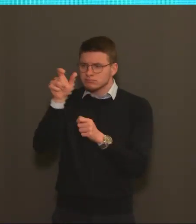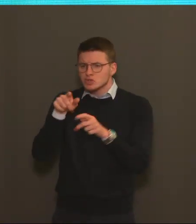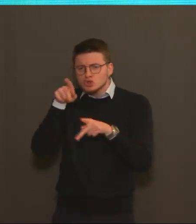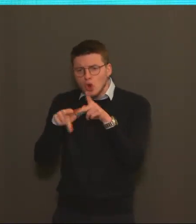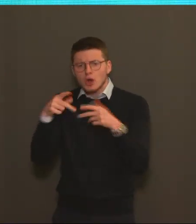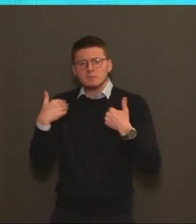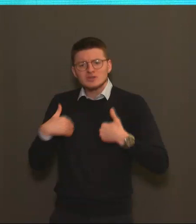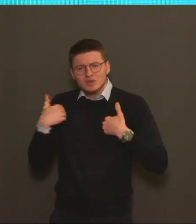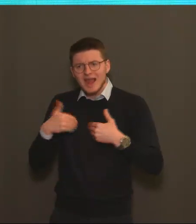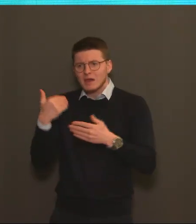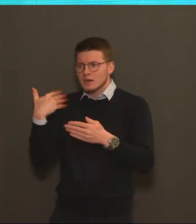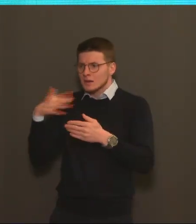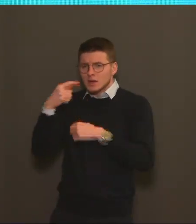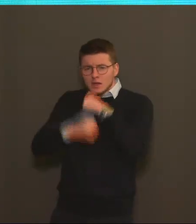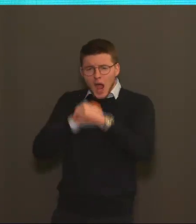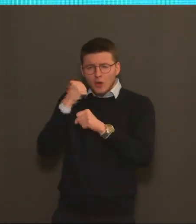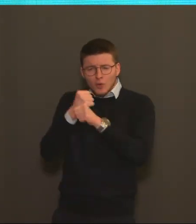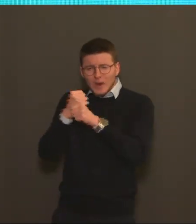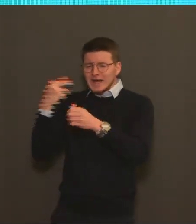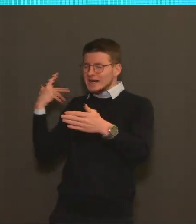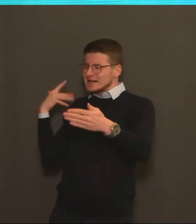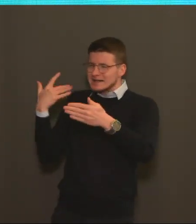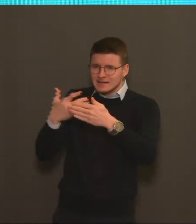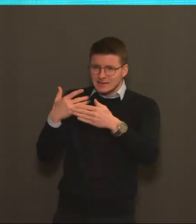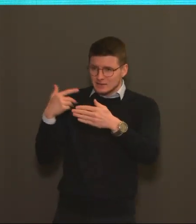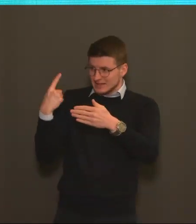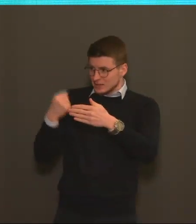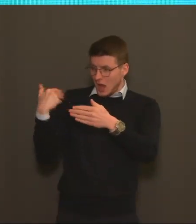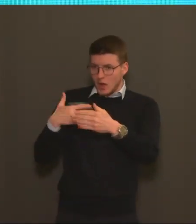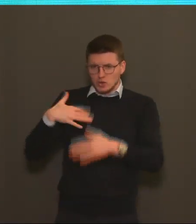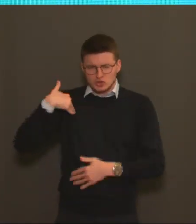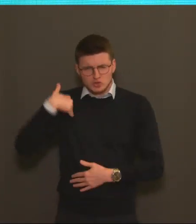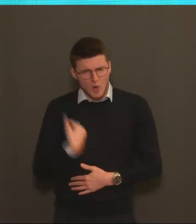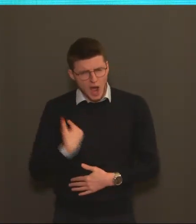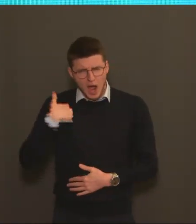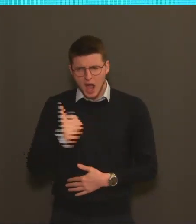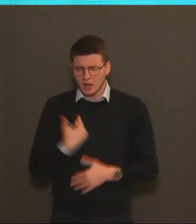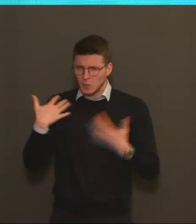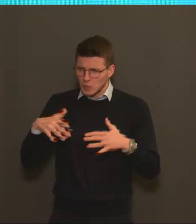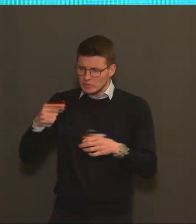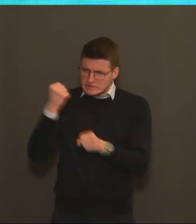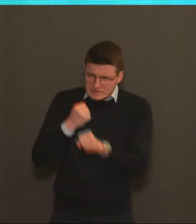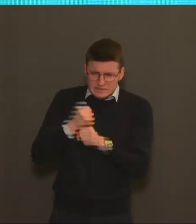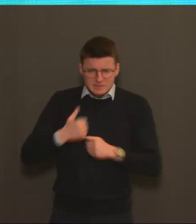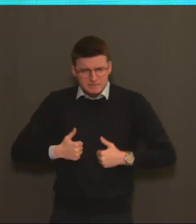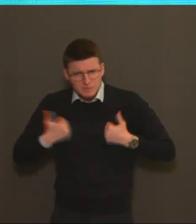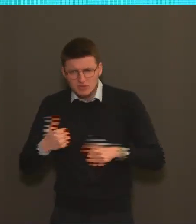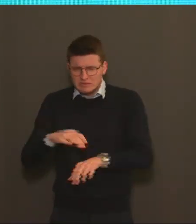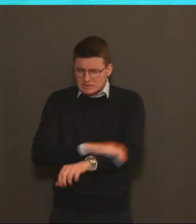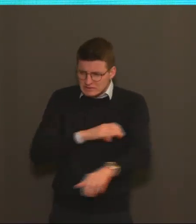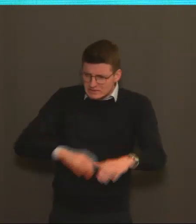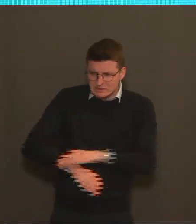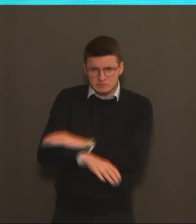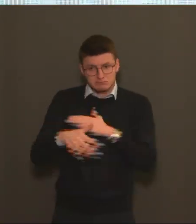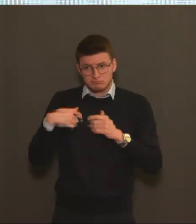Dit was ongetwijfeld het zwaarste jaar in hun carrière en hopelijk kunnen ze nu een rustigere tijd